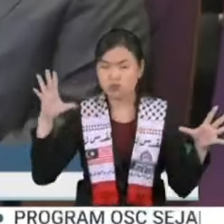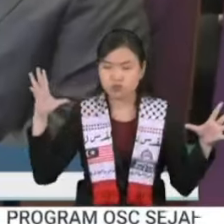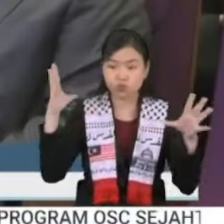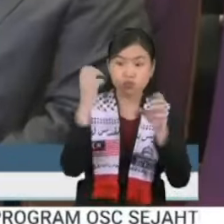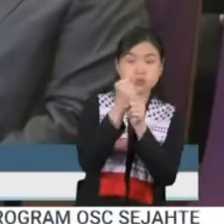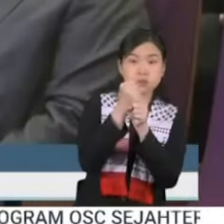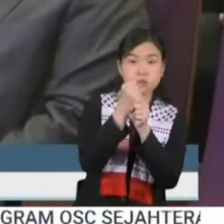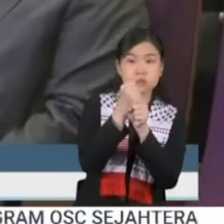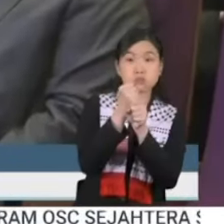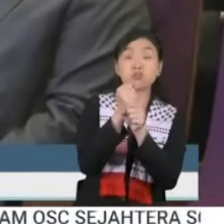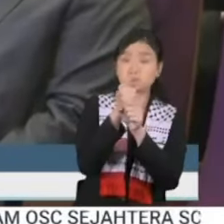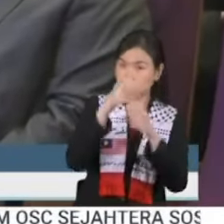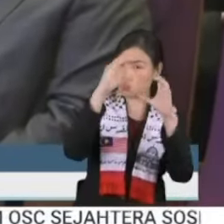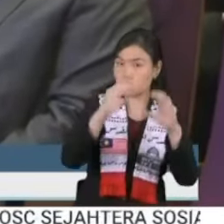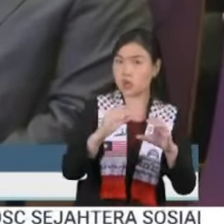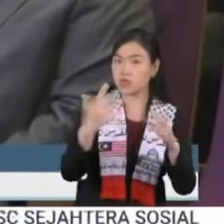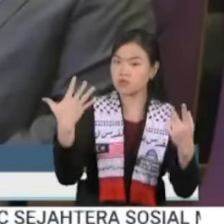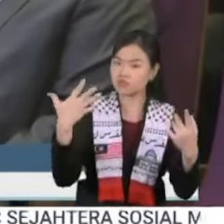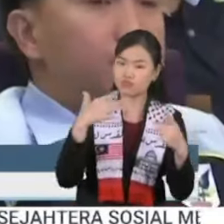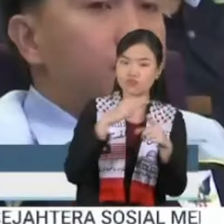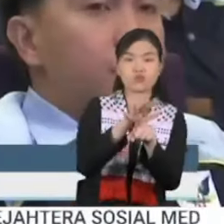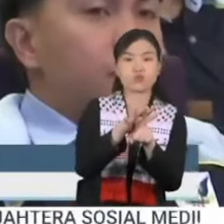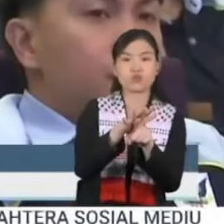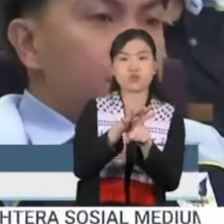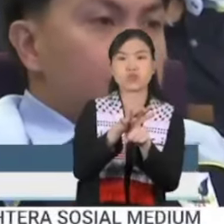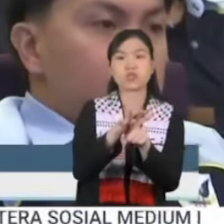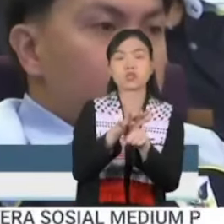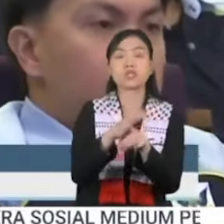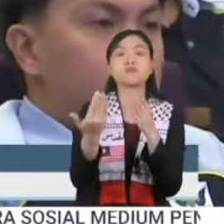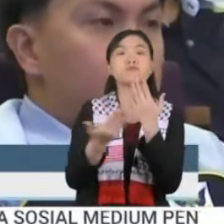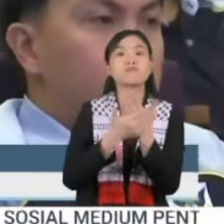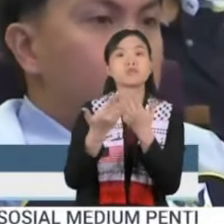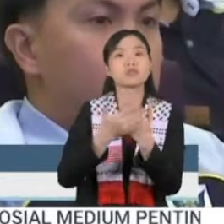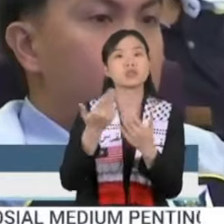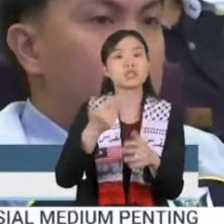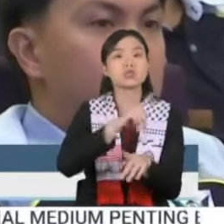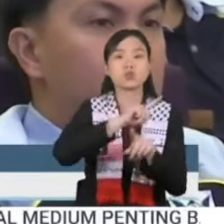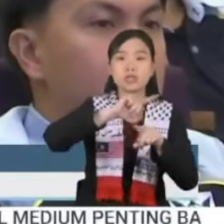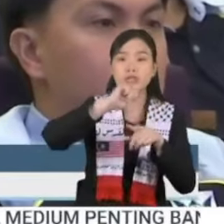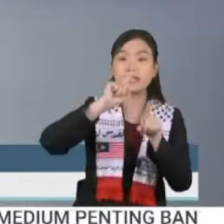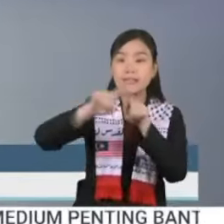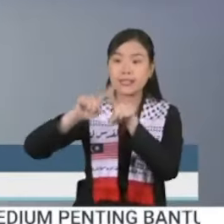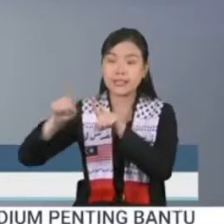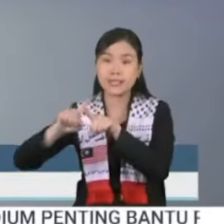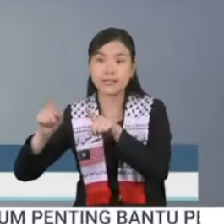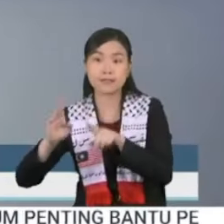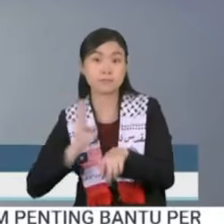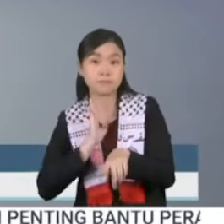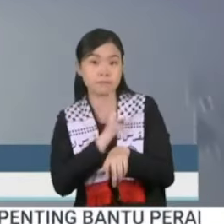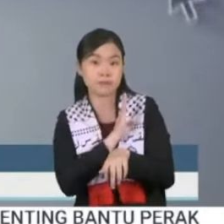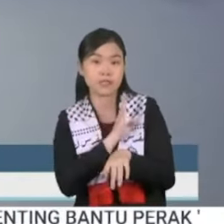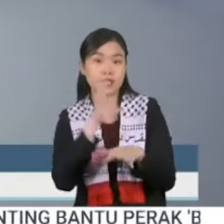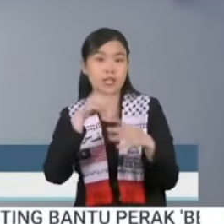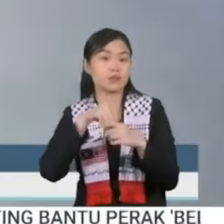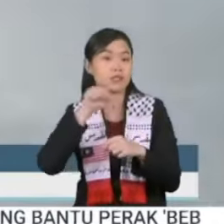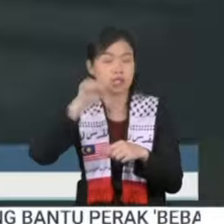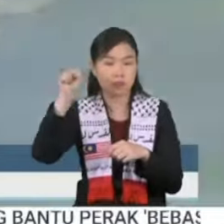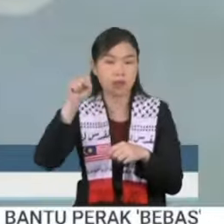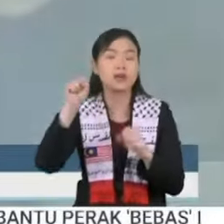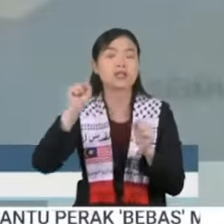tersebut merupakan pendekatan holistik untuk menyelaraskan semua badan-badan penaja di Sabah dan agensi pemberi